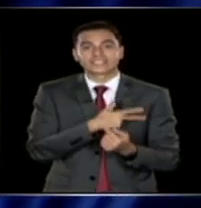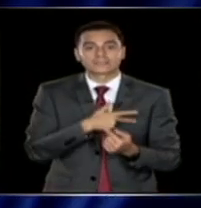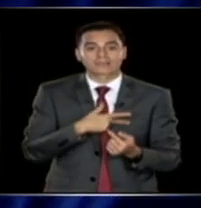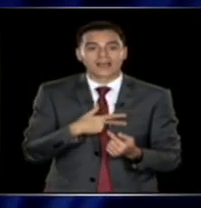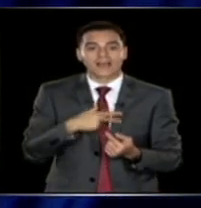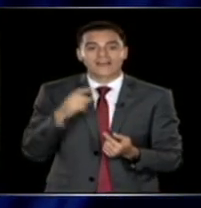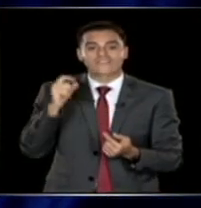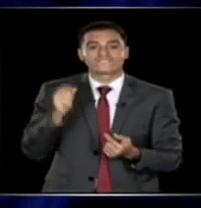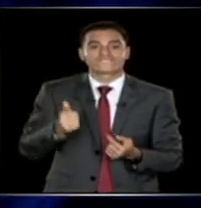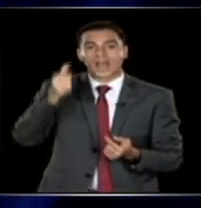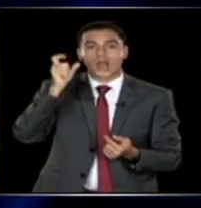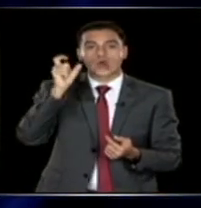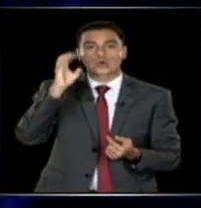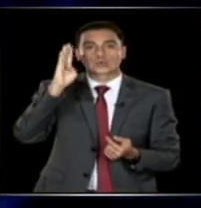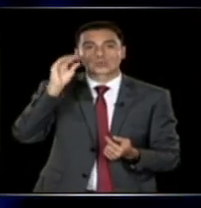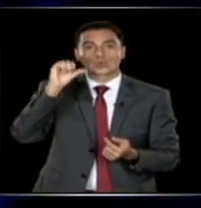مساحتها حوالي